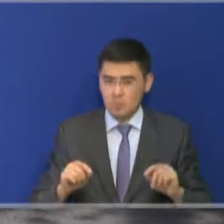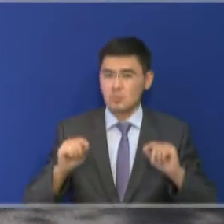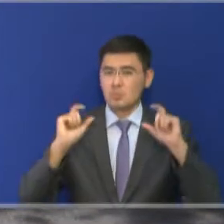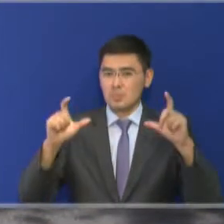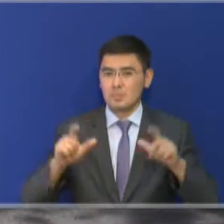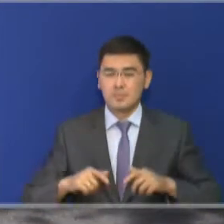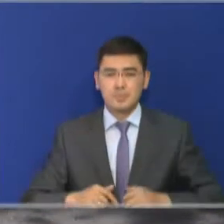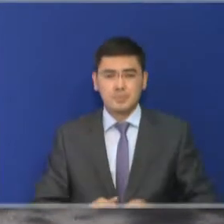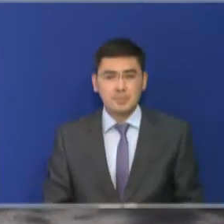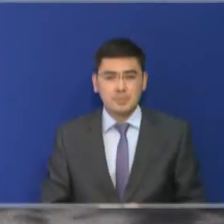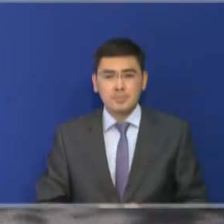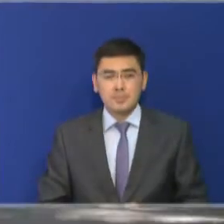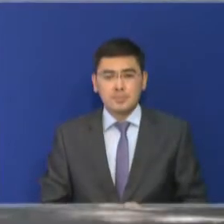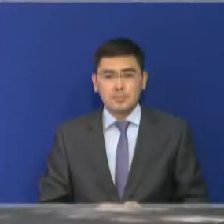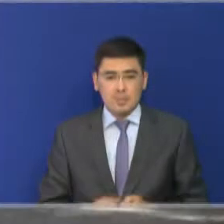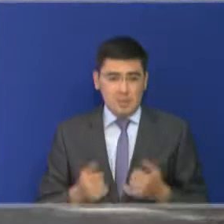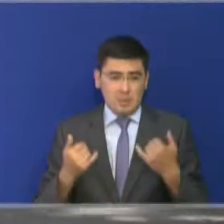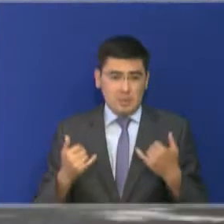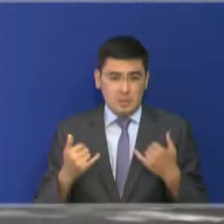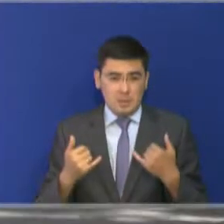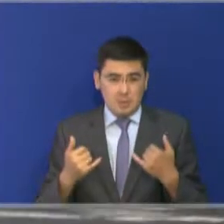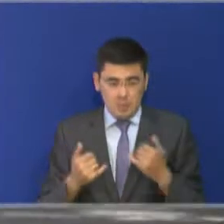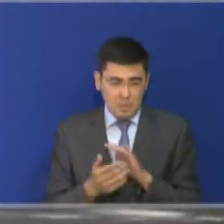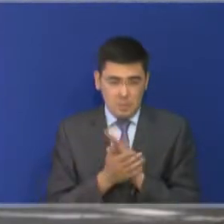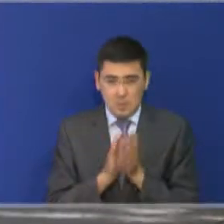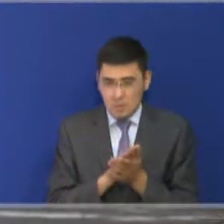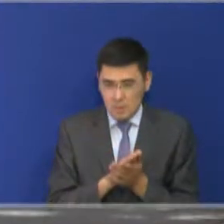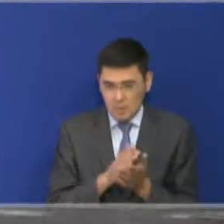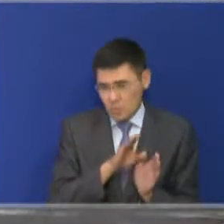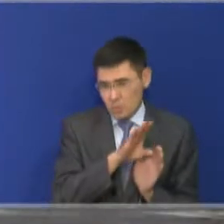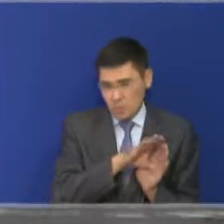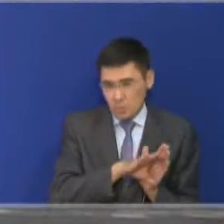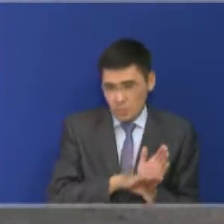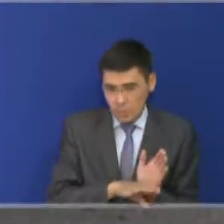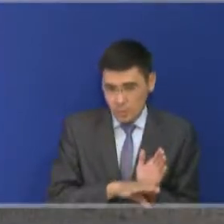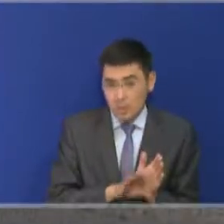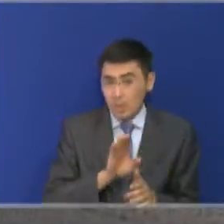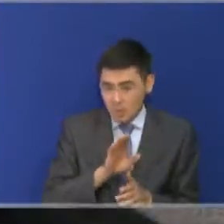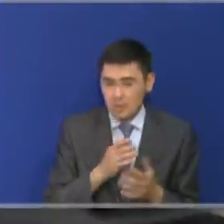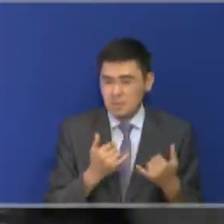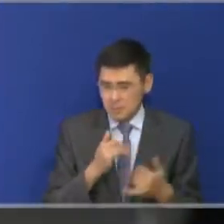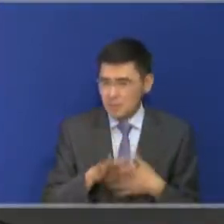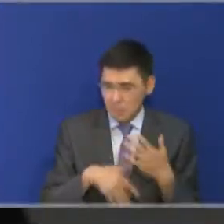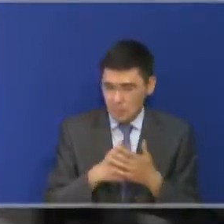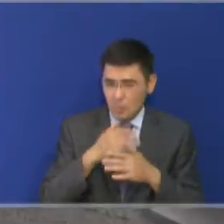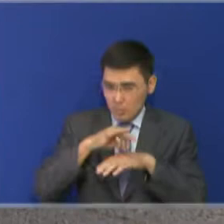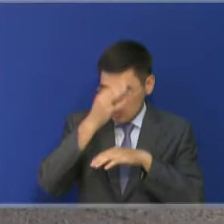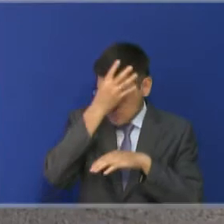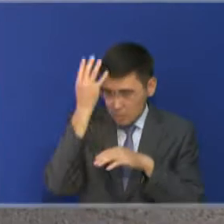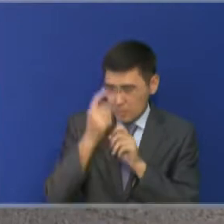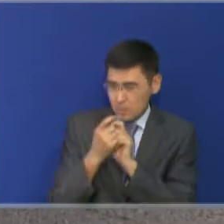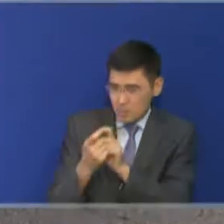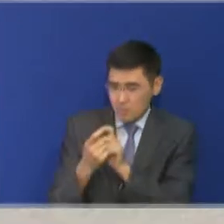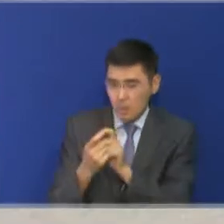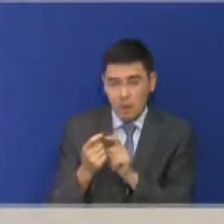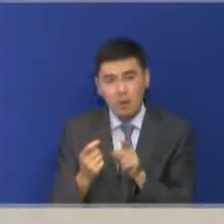Бүгінде елімізде пандемияның шарықтау шегі өтті. Әйтсе де қауіп сейілген жоқ. Індетпен күрес шаралары жалғасуда. Бұл ретте медицина